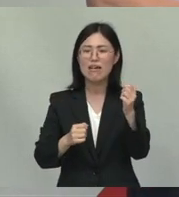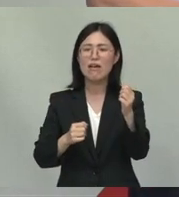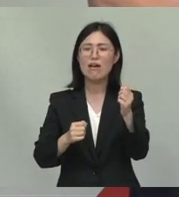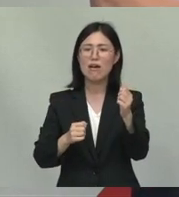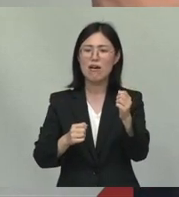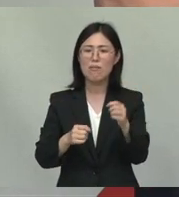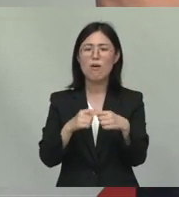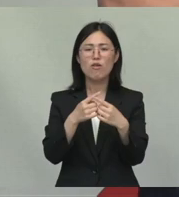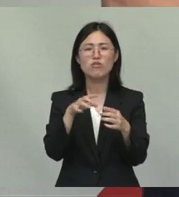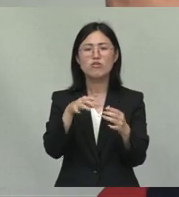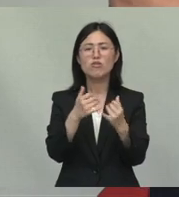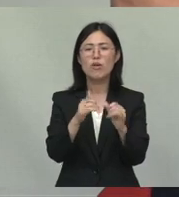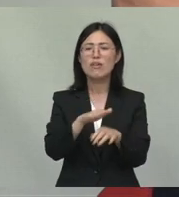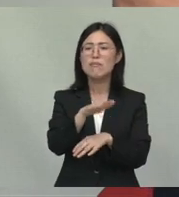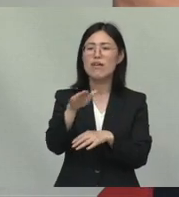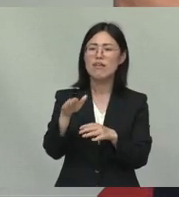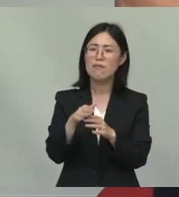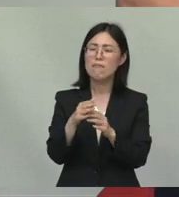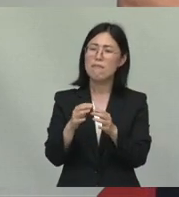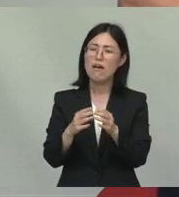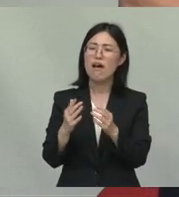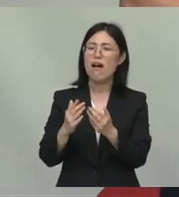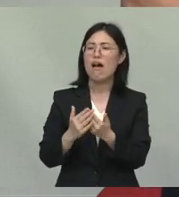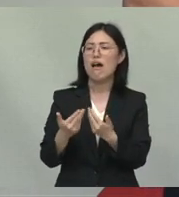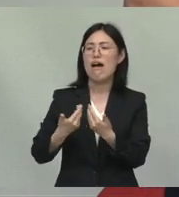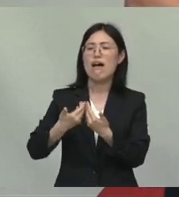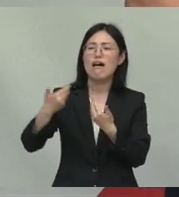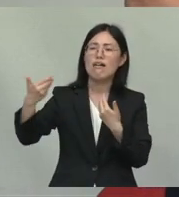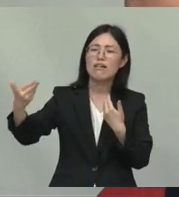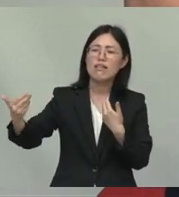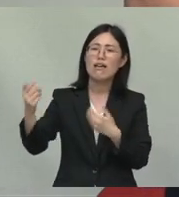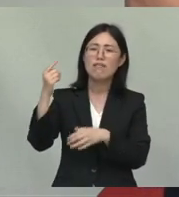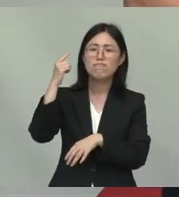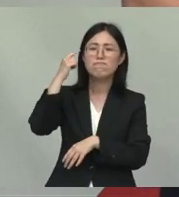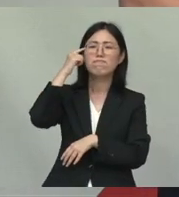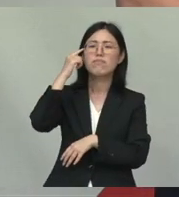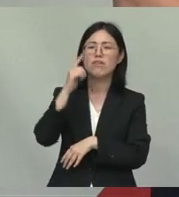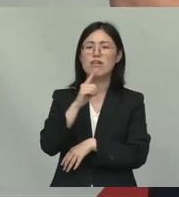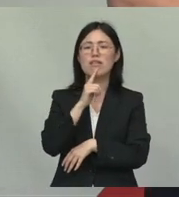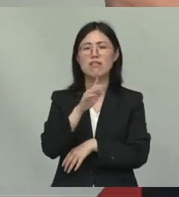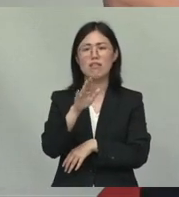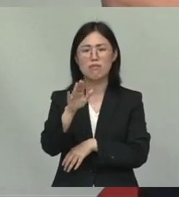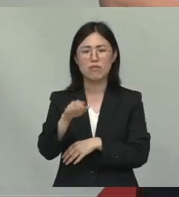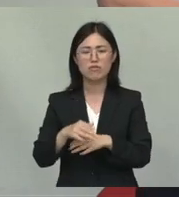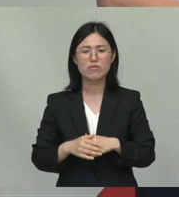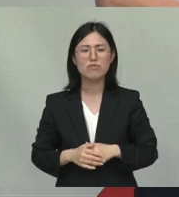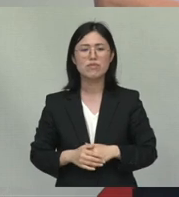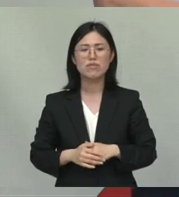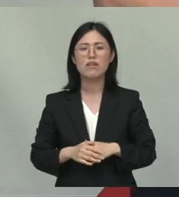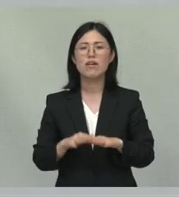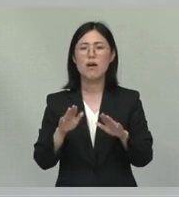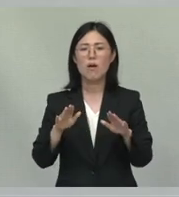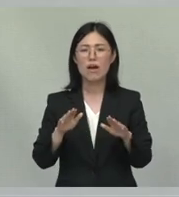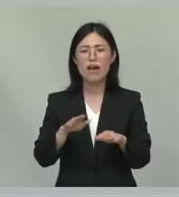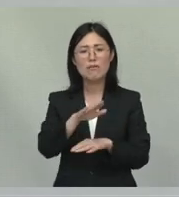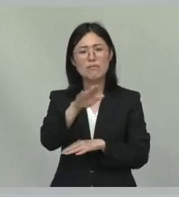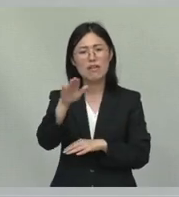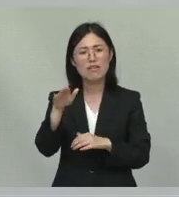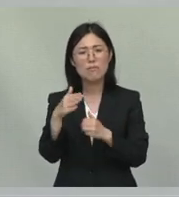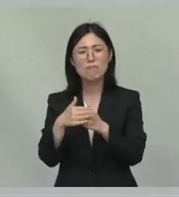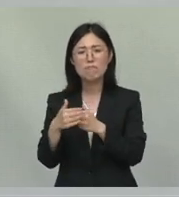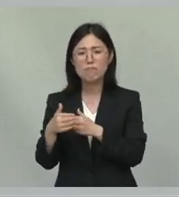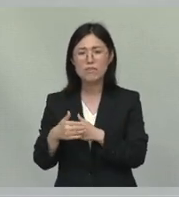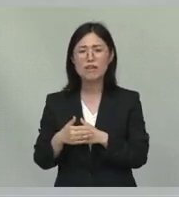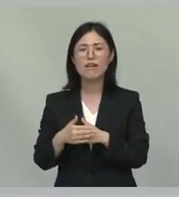であったと伺っております。今回聖火ランナーの皆さんの手によって、